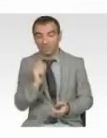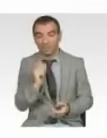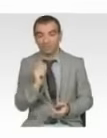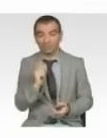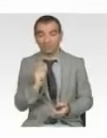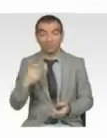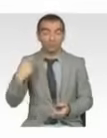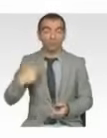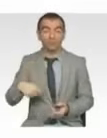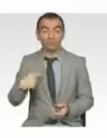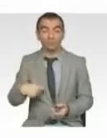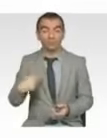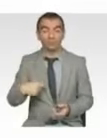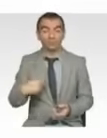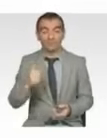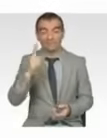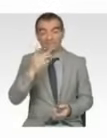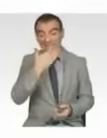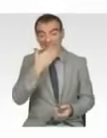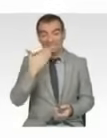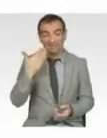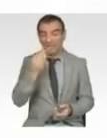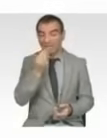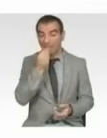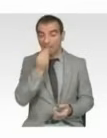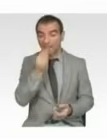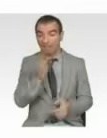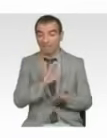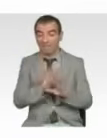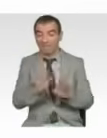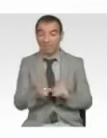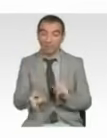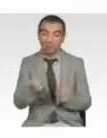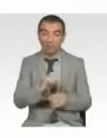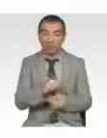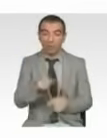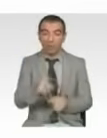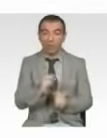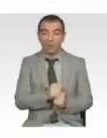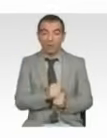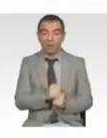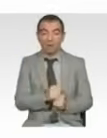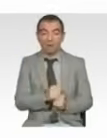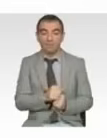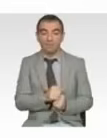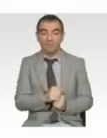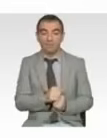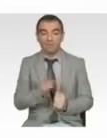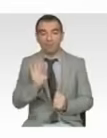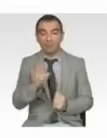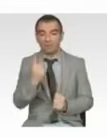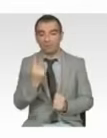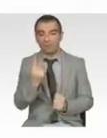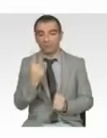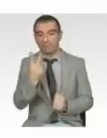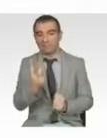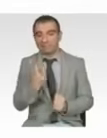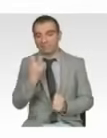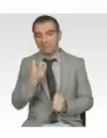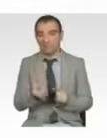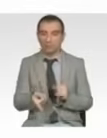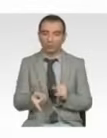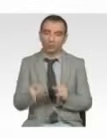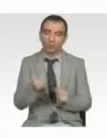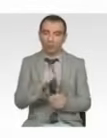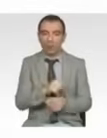Oh, özellikle iftarınızı açtıktan sonra, evet, iftarımızı açtıktan sonra böyle 1,5-2 saat geçtikten